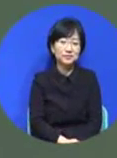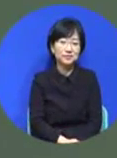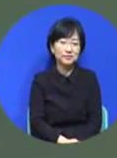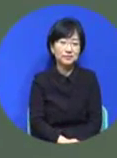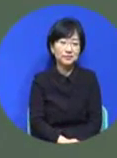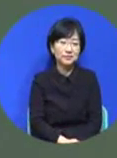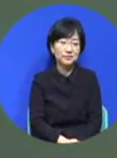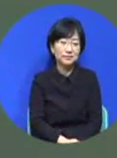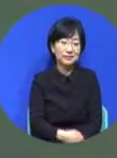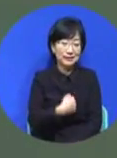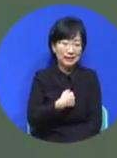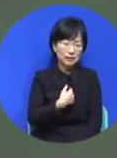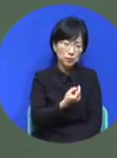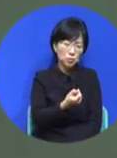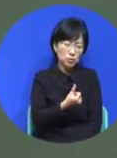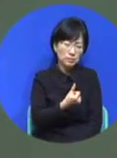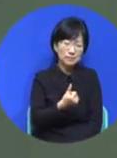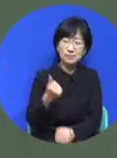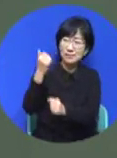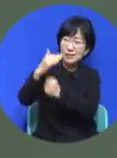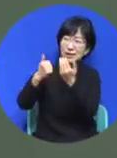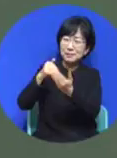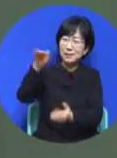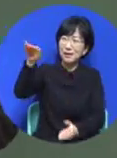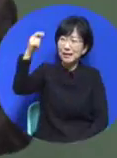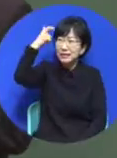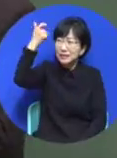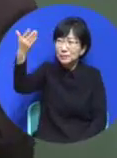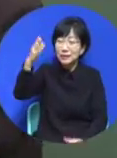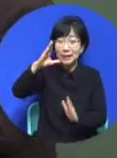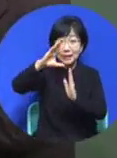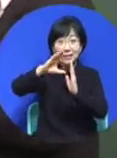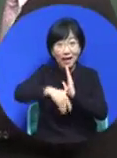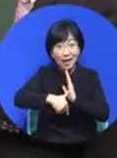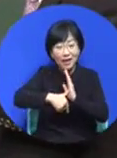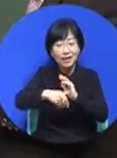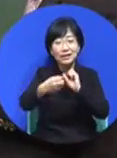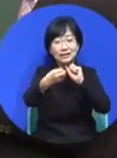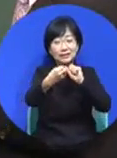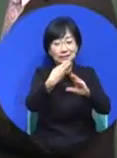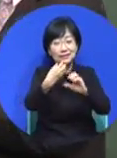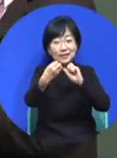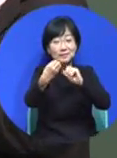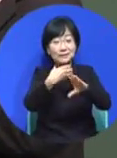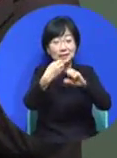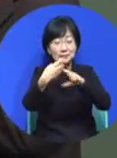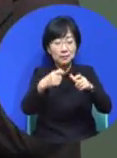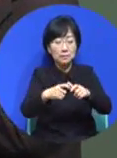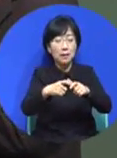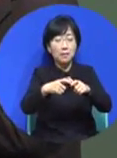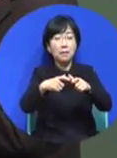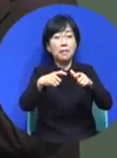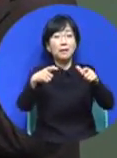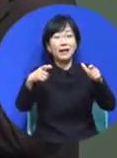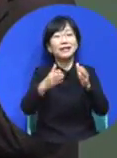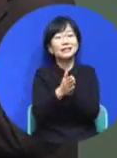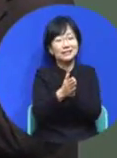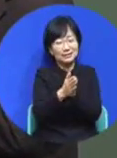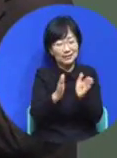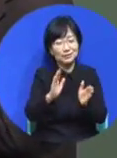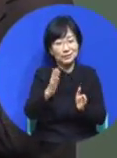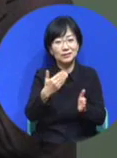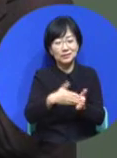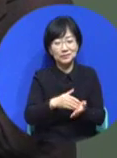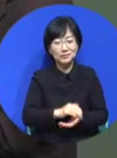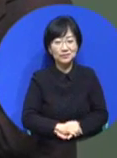응답의 문들이 계속 열려왔어요. It doesn't seem like a very important question, but I just had that question to God, and from that point on, God continued